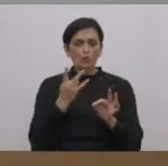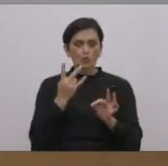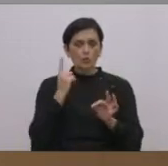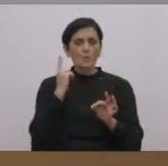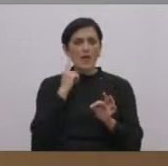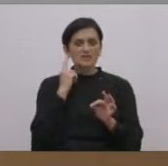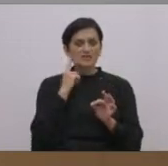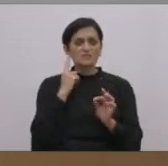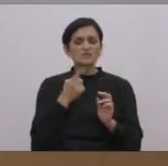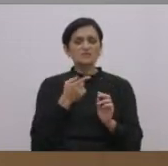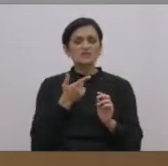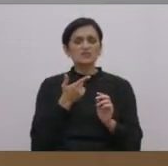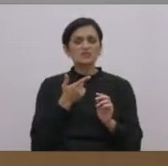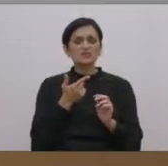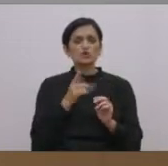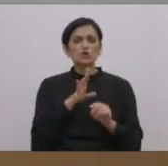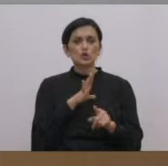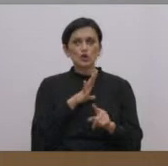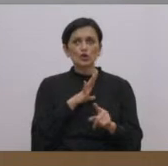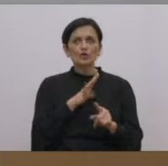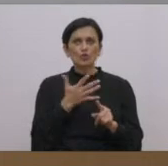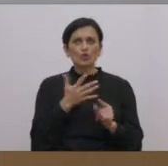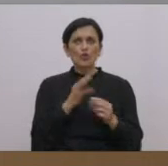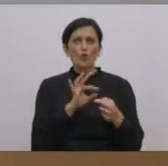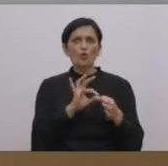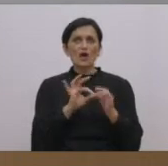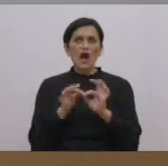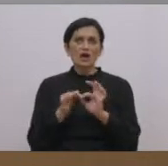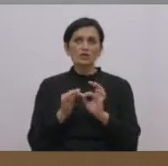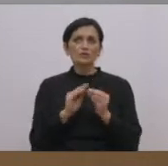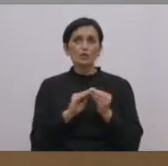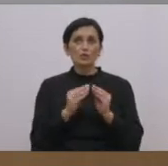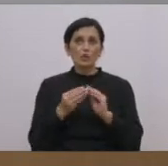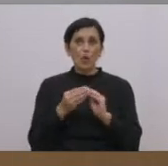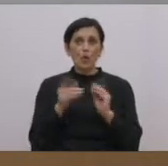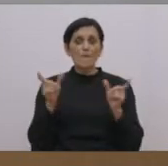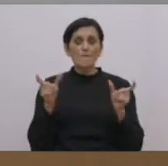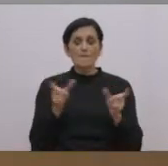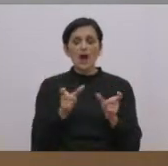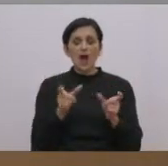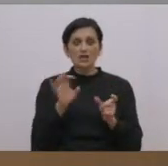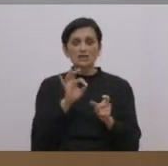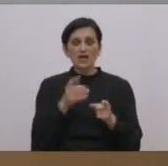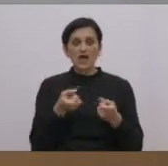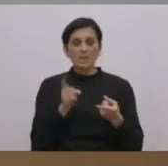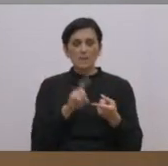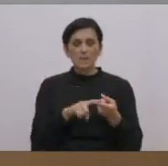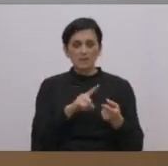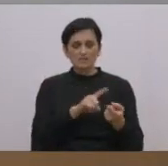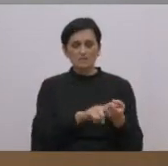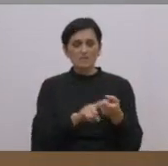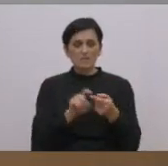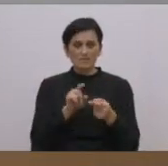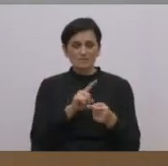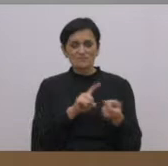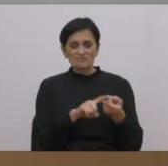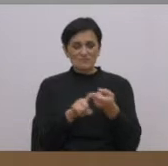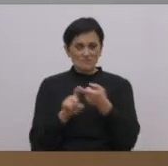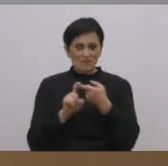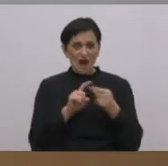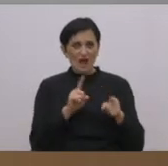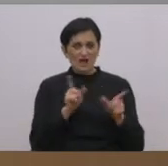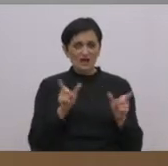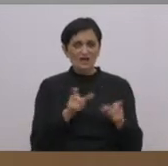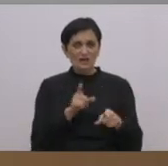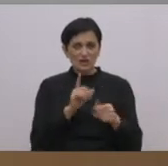șemdec, Iko Garkovli, probleme pandemia sunt dacă au șirebi, am la scheli și ușala,